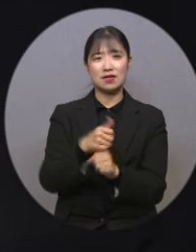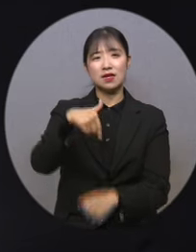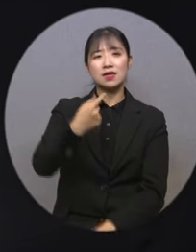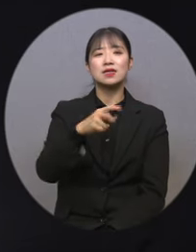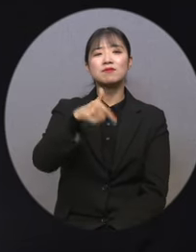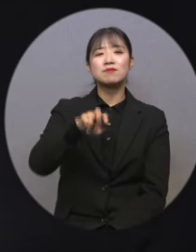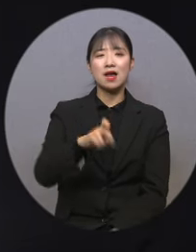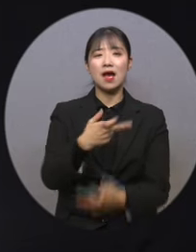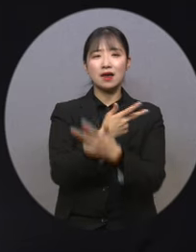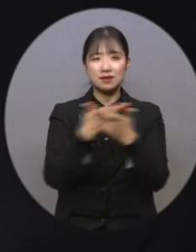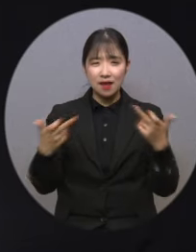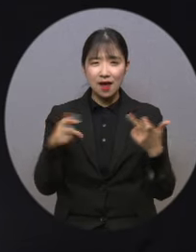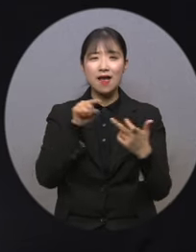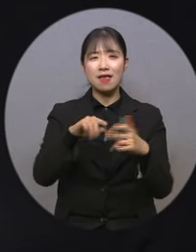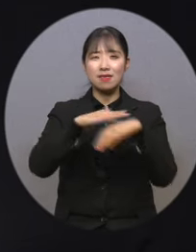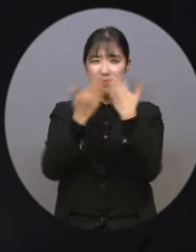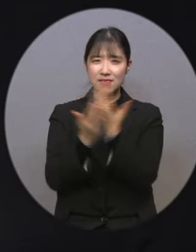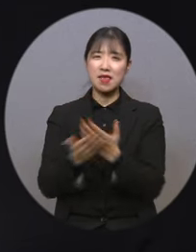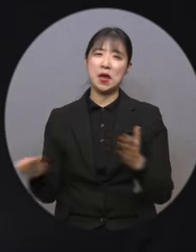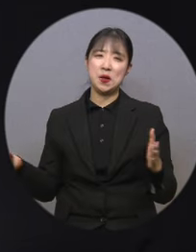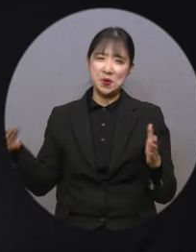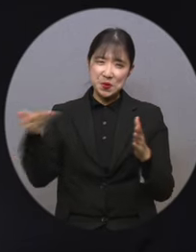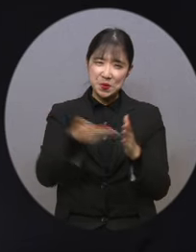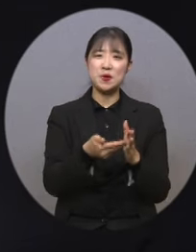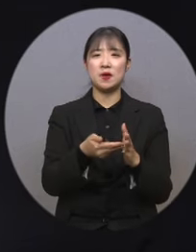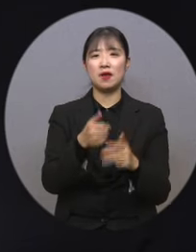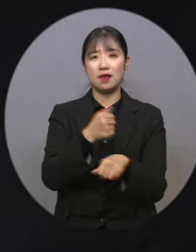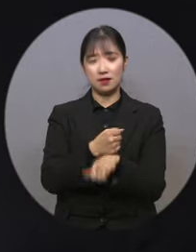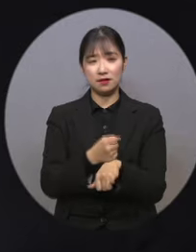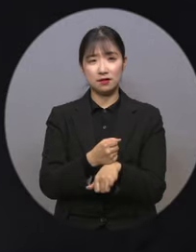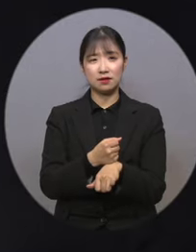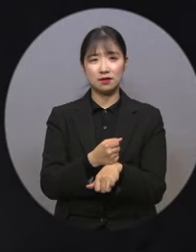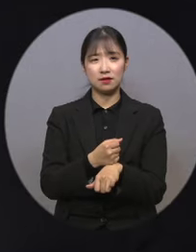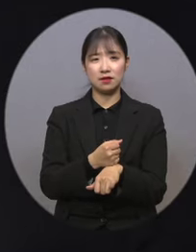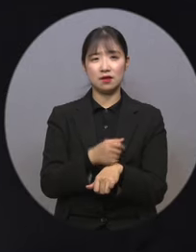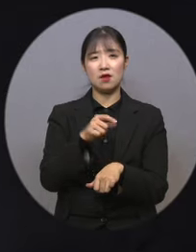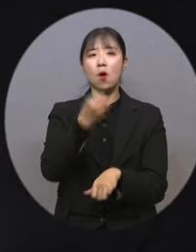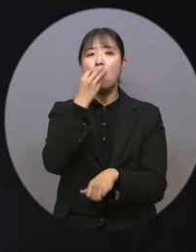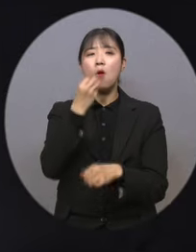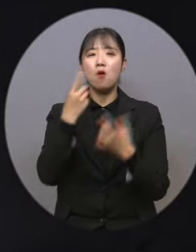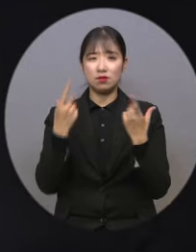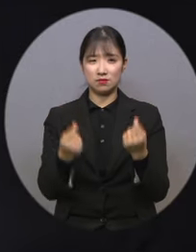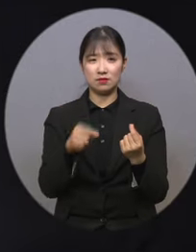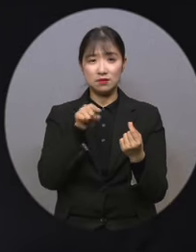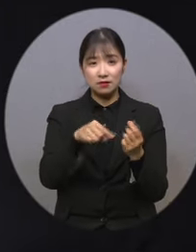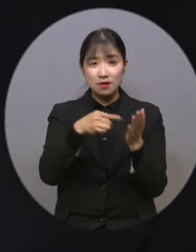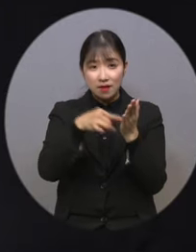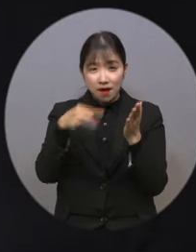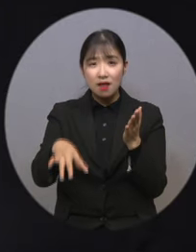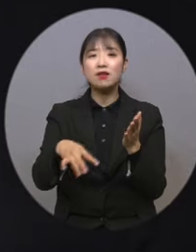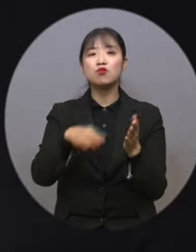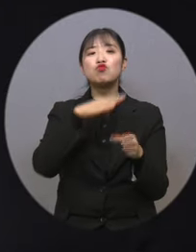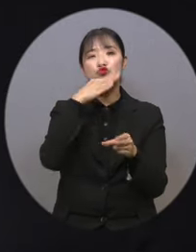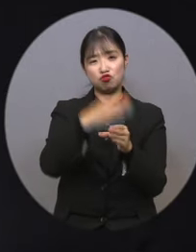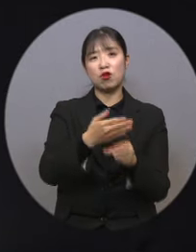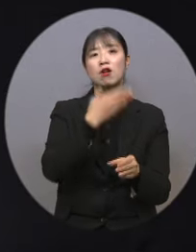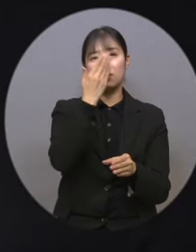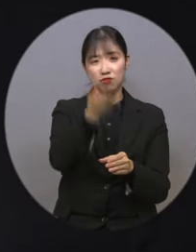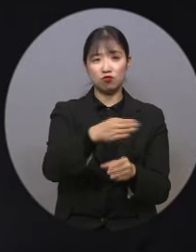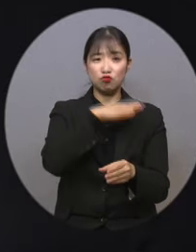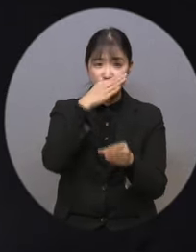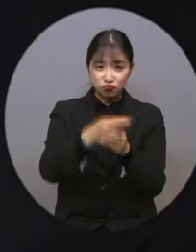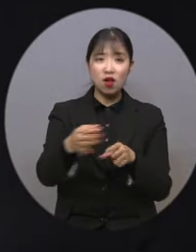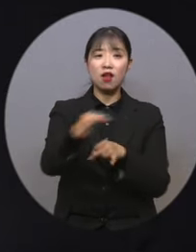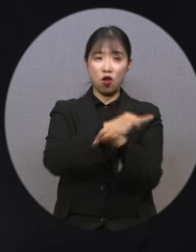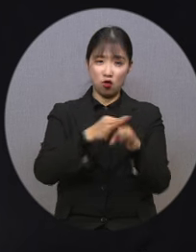전체 전 세계 크루즈가 원산시로 몰려와서 원산을 홍콩처럼 하고 그 세금을 북한한테 주는 거예요. 그 북한